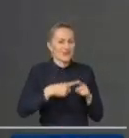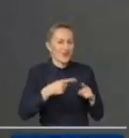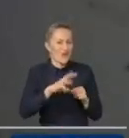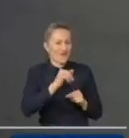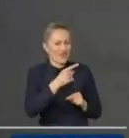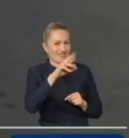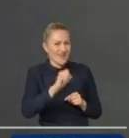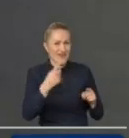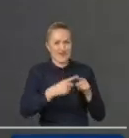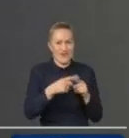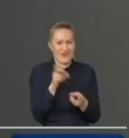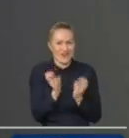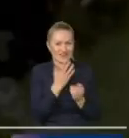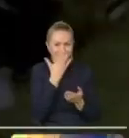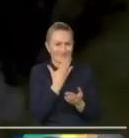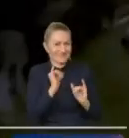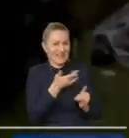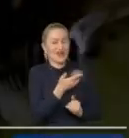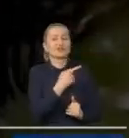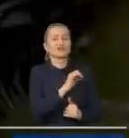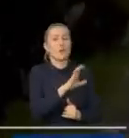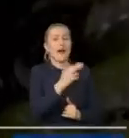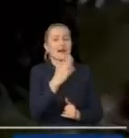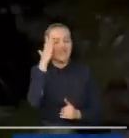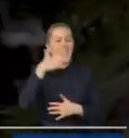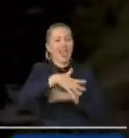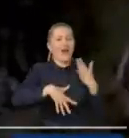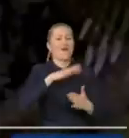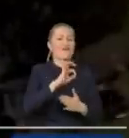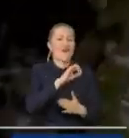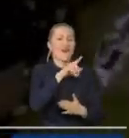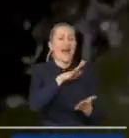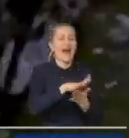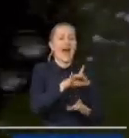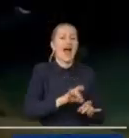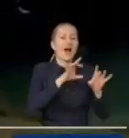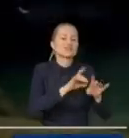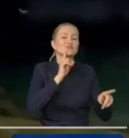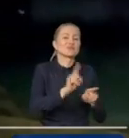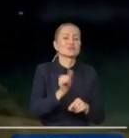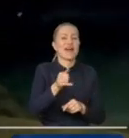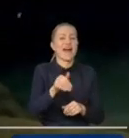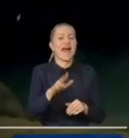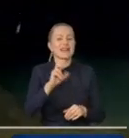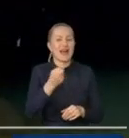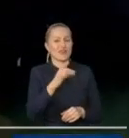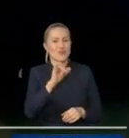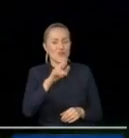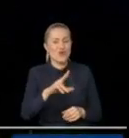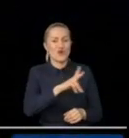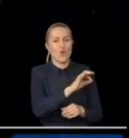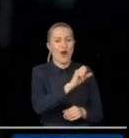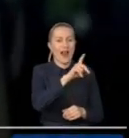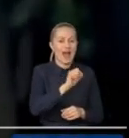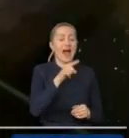kaczka. Dziobaki to oryginalne stworzenia charakterystyczne dla Australii, tak jak kangur czy koala. Ogród zoologiczny Taronga w Sydney ogłosił